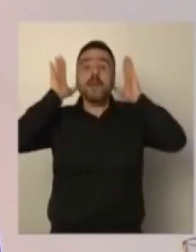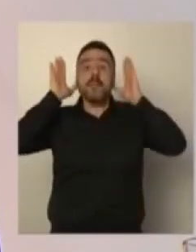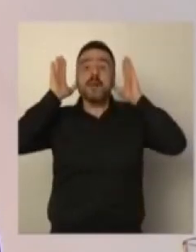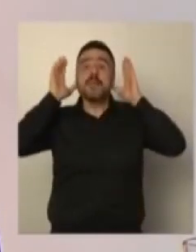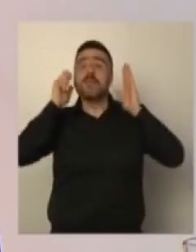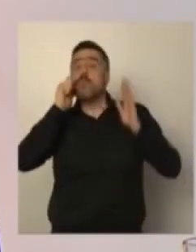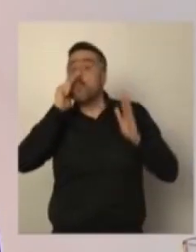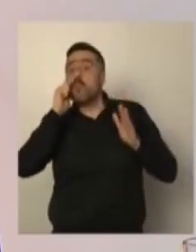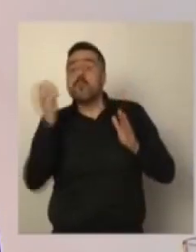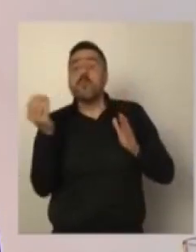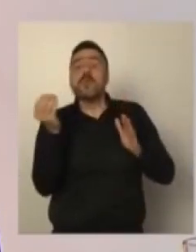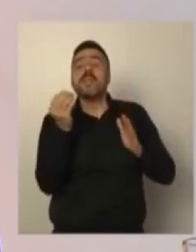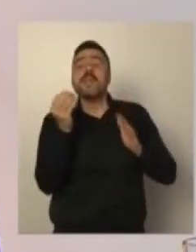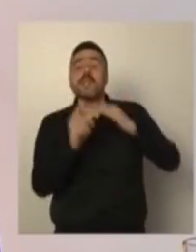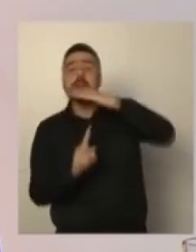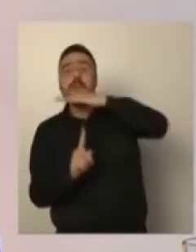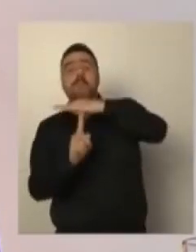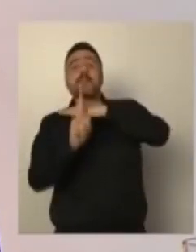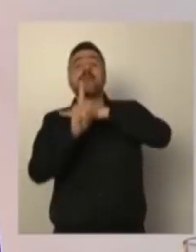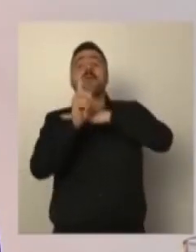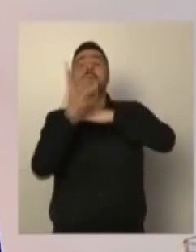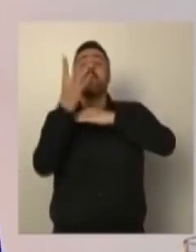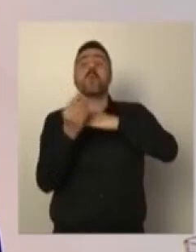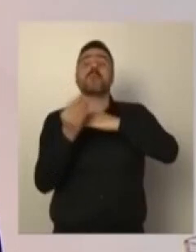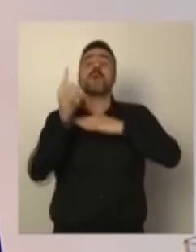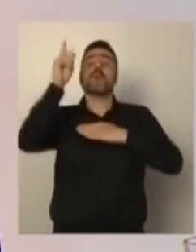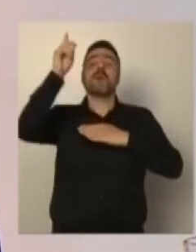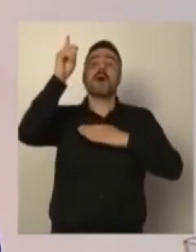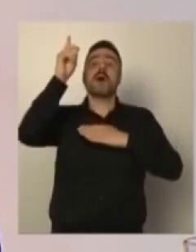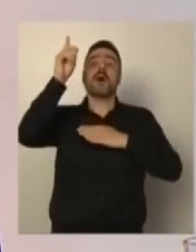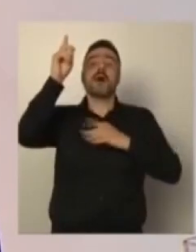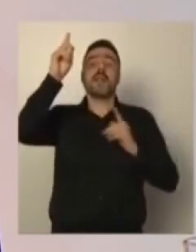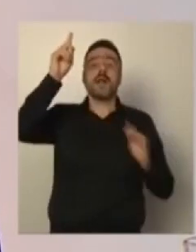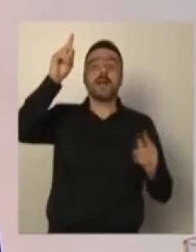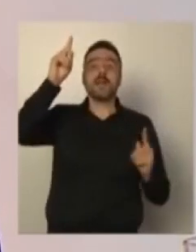miracıdır. Nasıl ki Allah Resulü Efendimiz